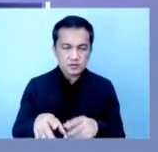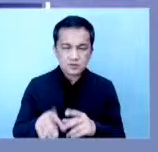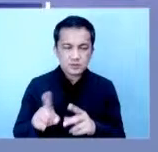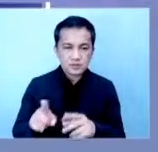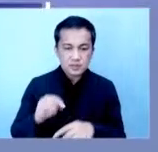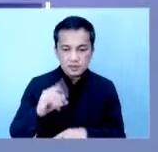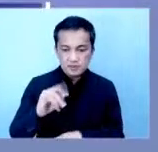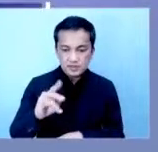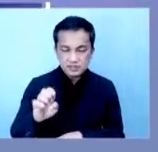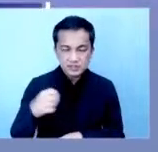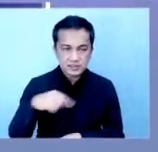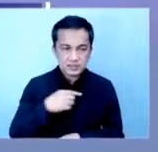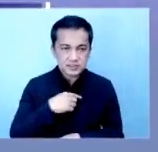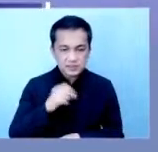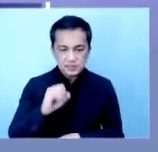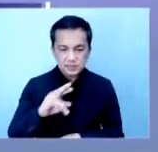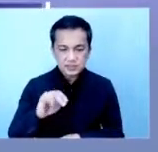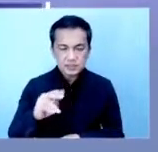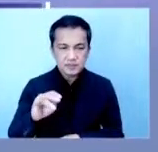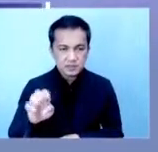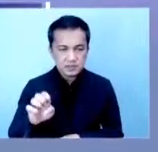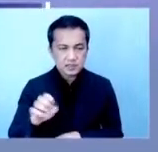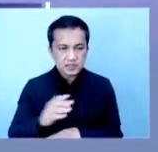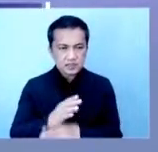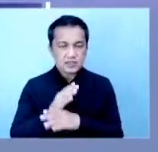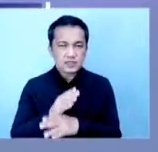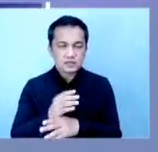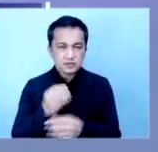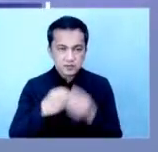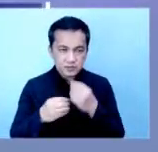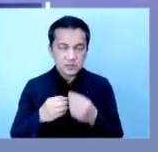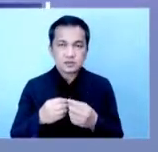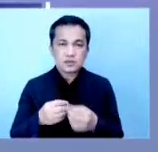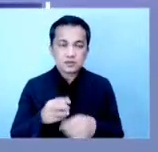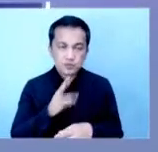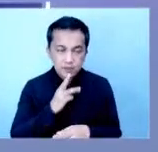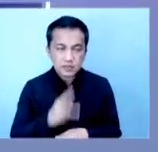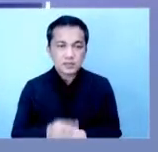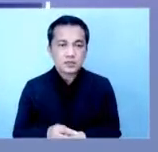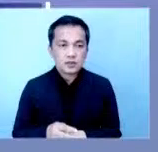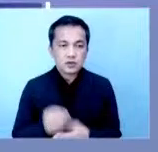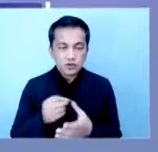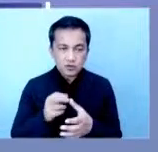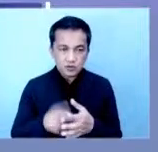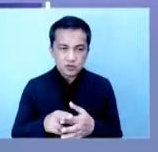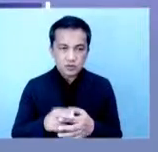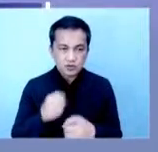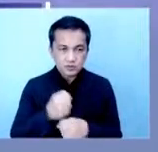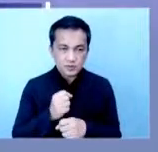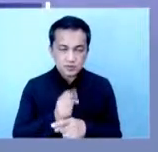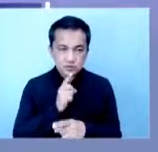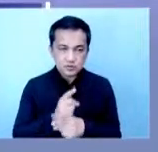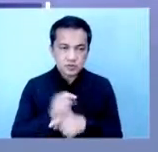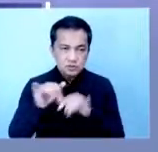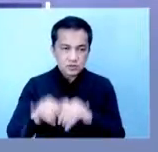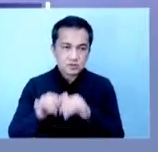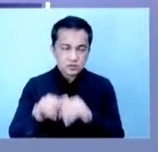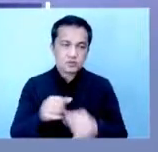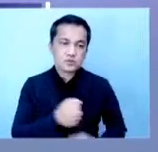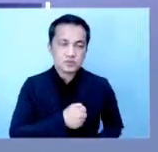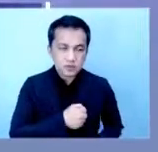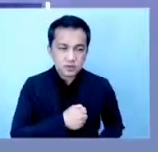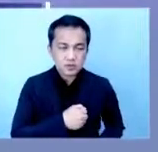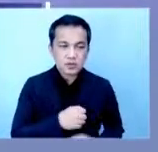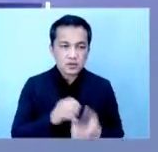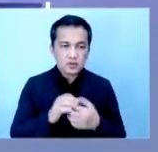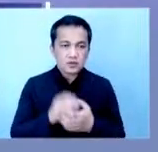Madre dahil haharangin pati ang tubig o at ang pagkain? Or siguruduhin natin hindi mawawala doon ating kasundaluhan? Siyempre, mas